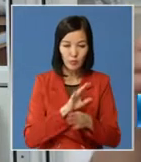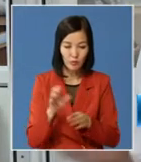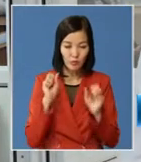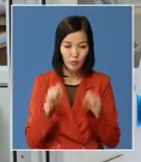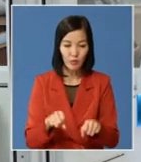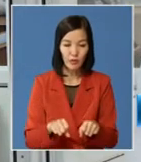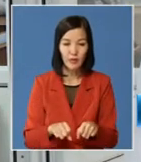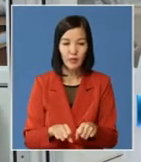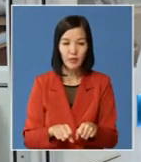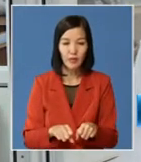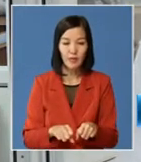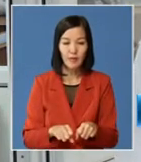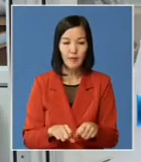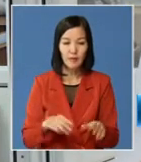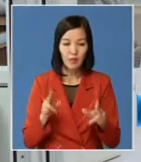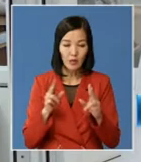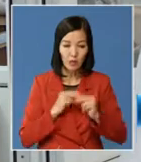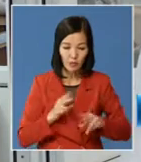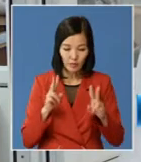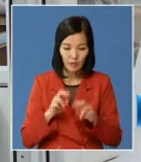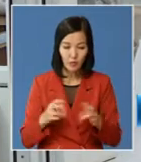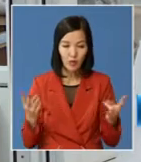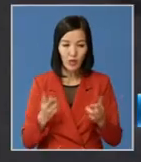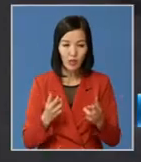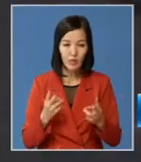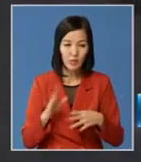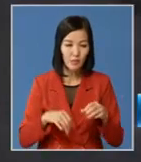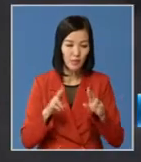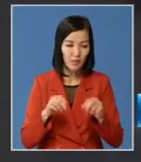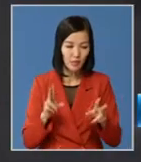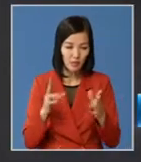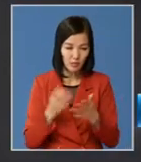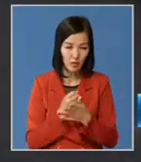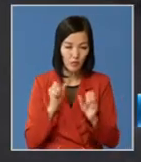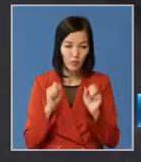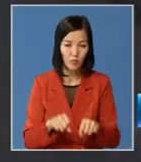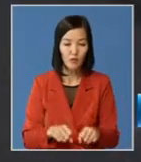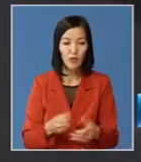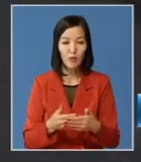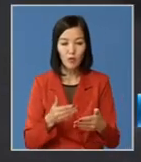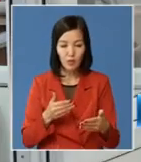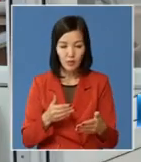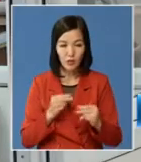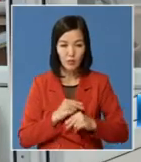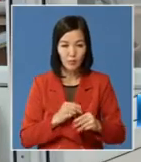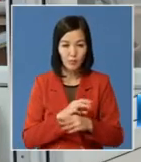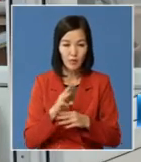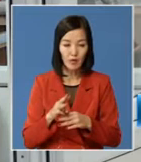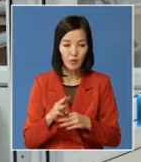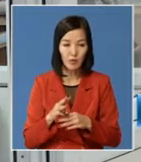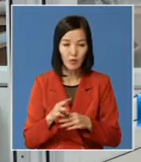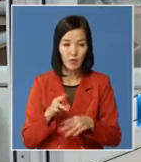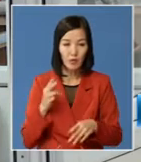сол электронды порталда өзіне қажетті мамандықтарды іздеп талап етіле алады. Бұған дейін біз жұмыспен қамтудың жол